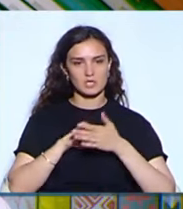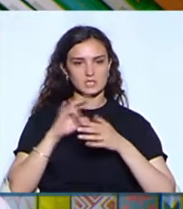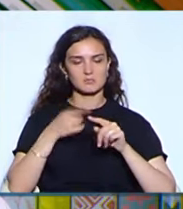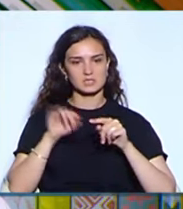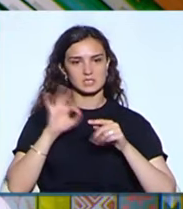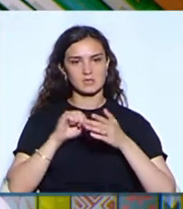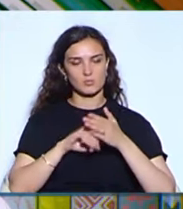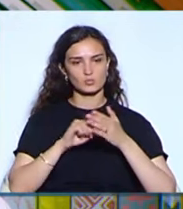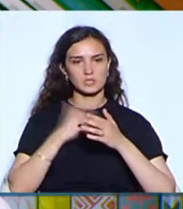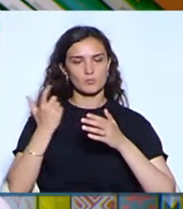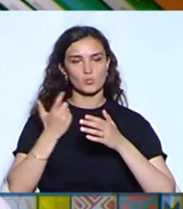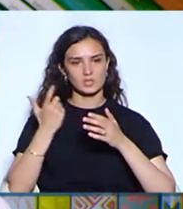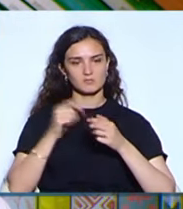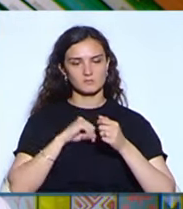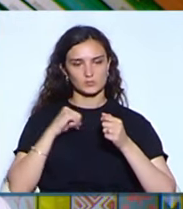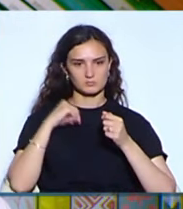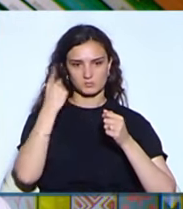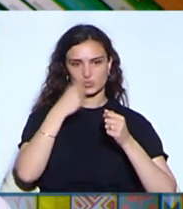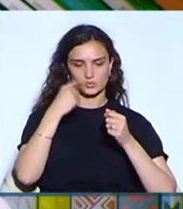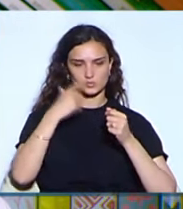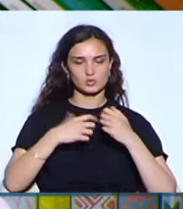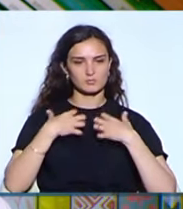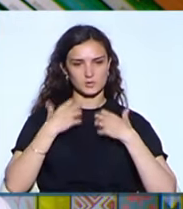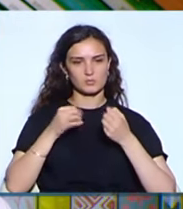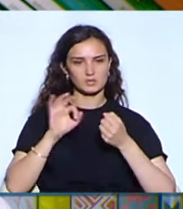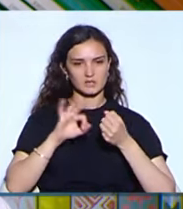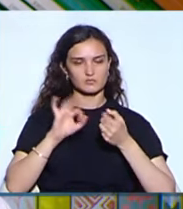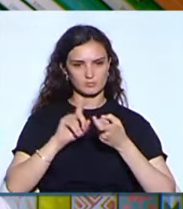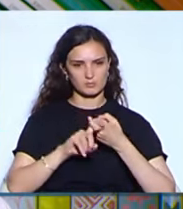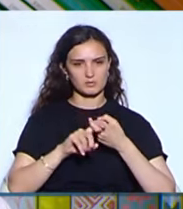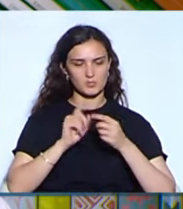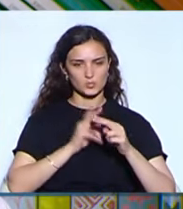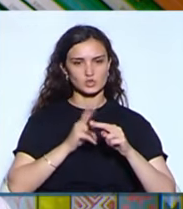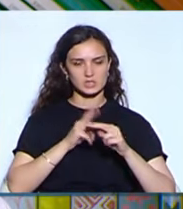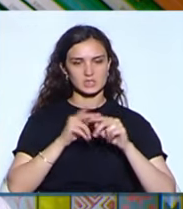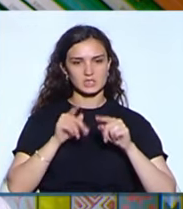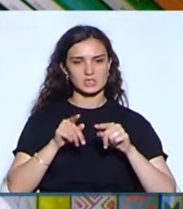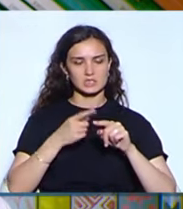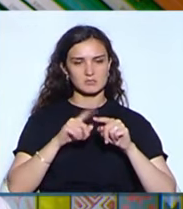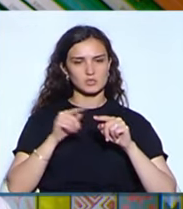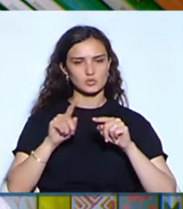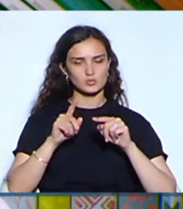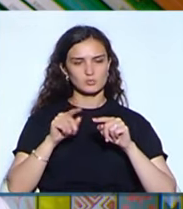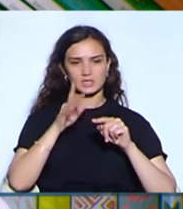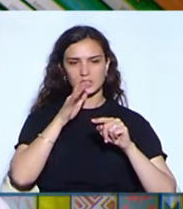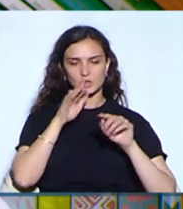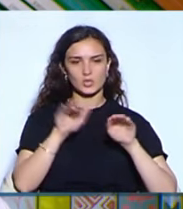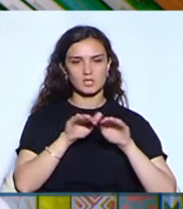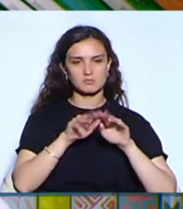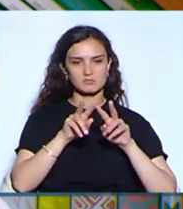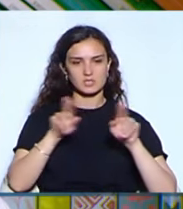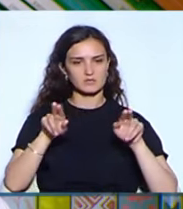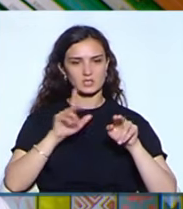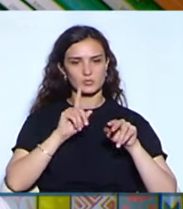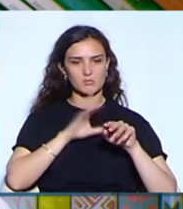ამისგან დამოუკიდებლად, ვთქვათ, ფიზიკურ ჯანმრთელობასთან დაკავშირებით პრობლემა. უშლის ეს ხელს იმაში, რომ თქვა თანატოლების მსგავსად